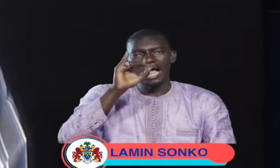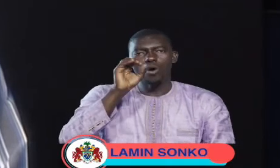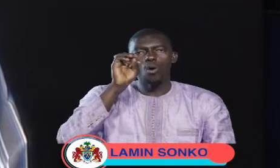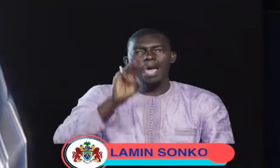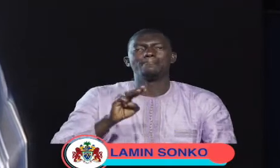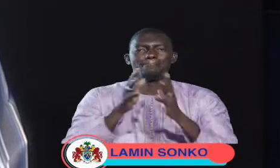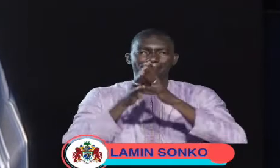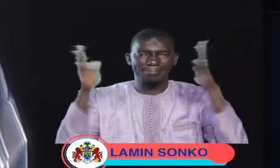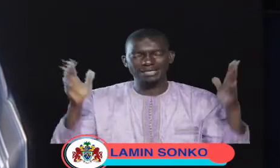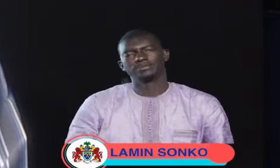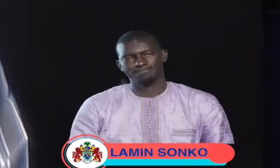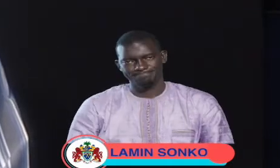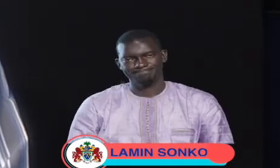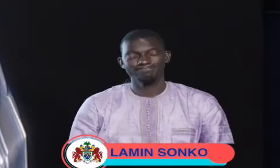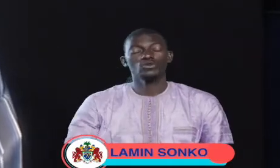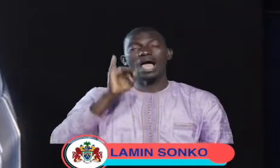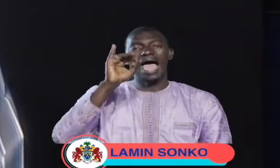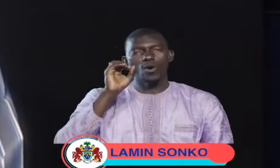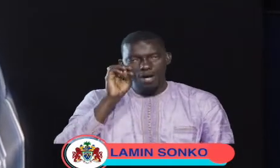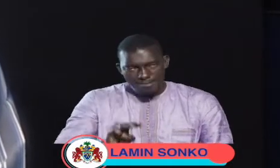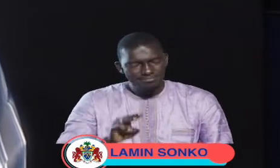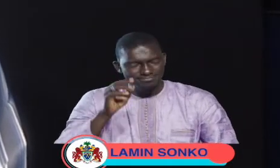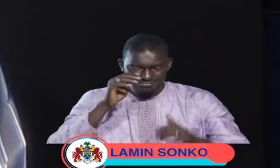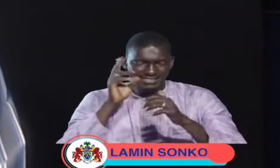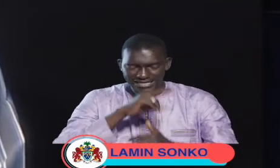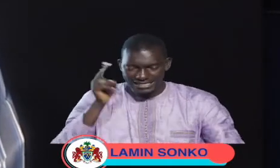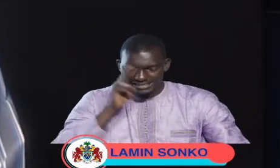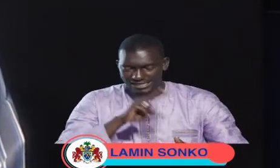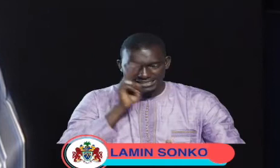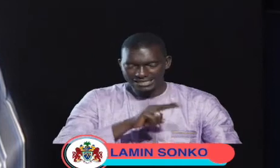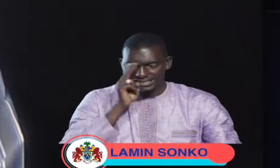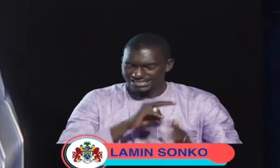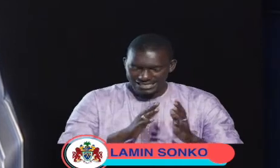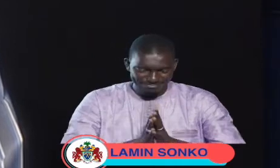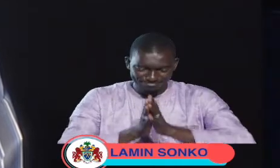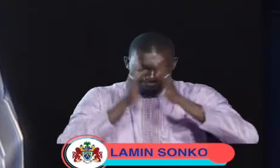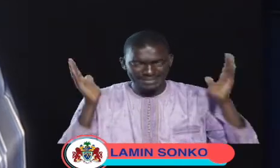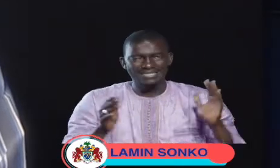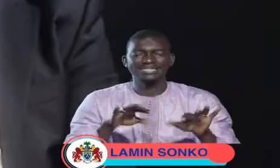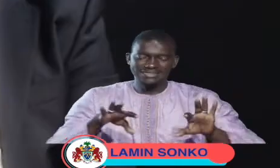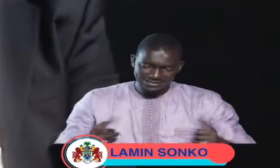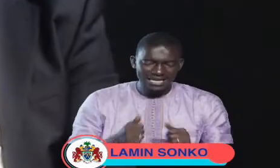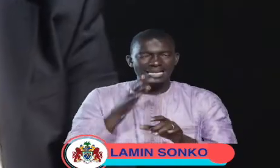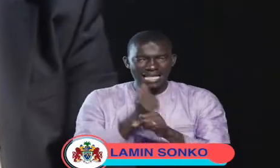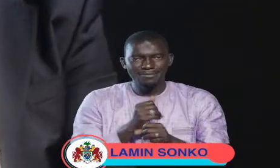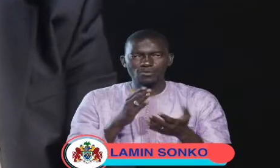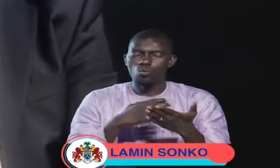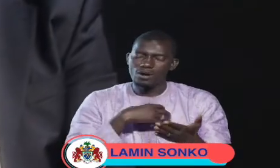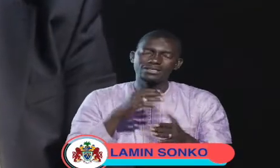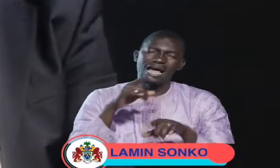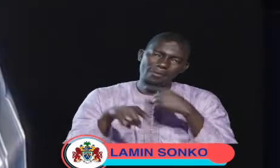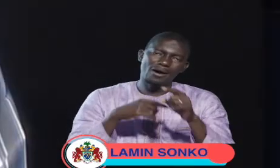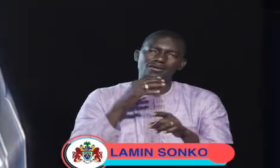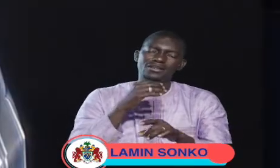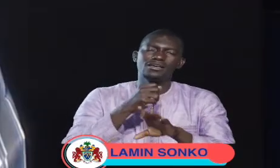ba ko to ngajele ko IOM fana e ba kada ka ba ke nyuko ko na ko ya fula kam dai to le nyin ko kelo kuma sila tara ko fa man si volo an